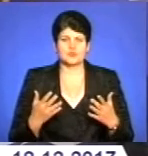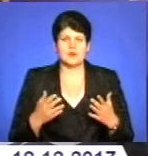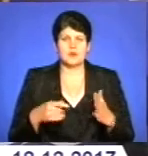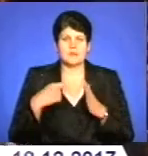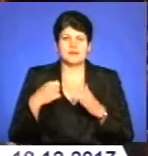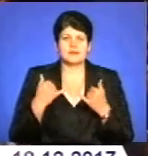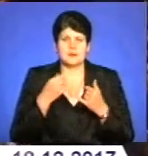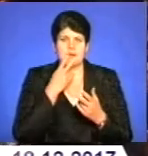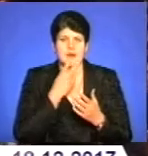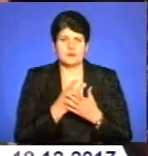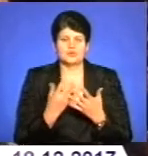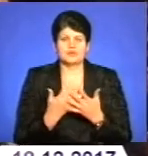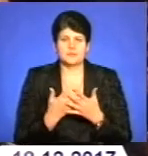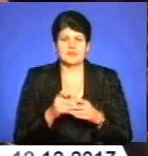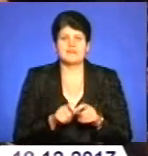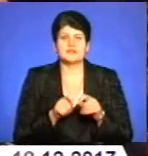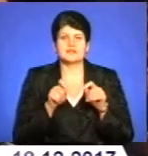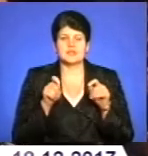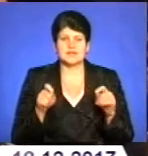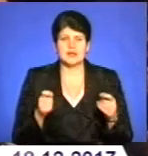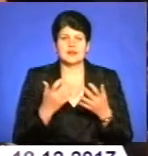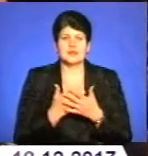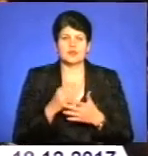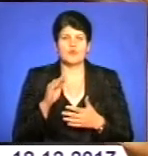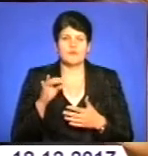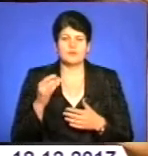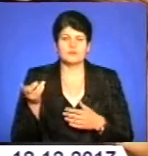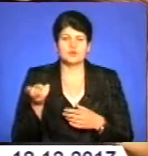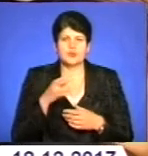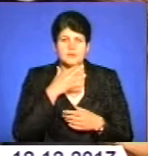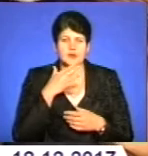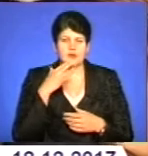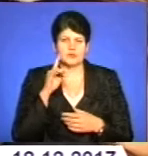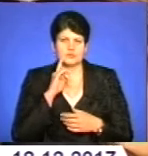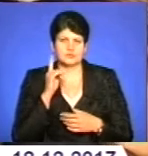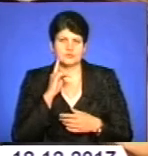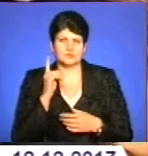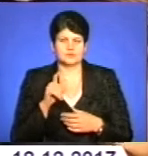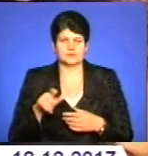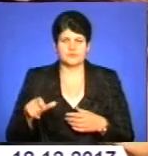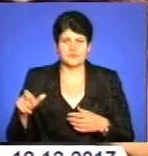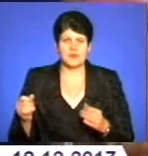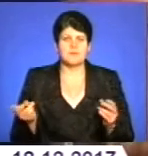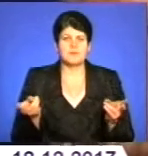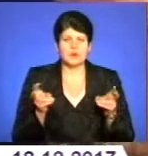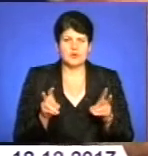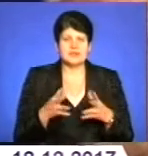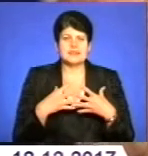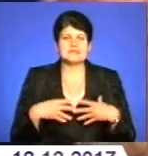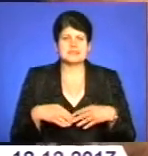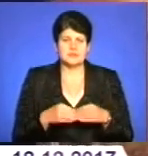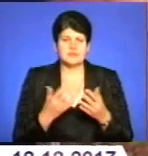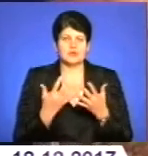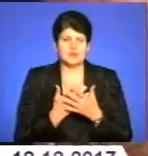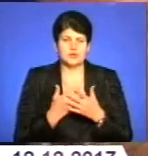перегляду фільмів. На відкриття кінофоруму завітали чимало людей. Приходили цілими сім'ями. Кажуть, кіно сьогодні – один з найпопулярніших